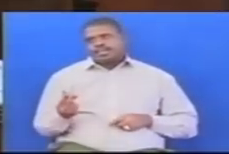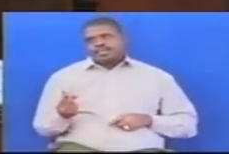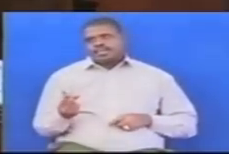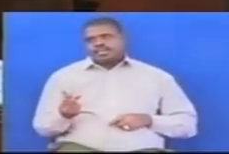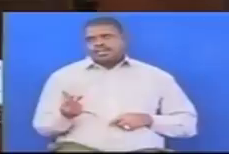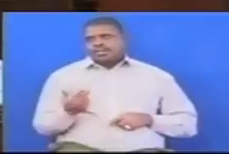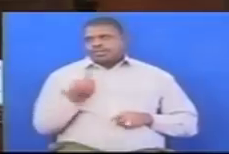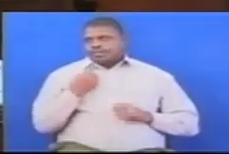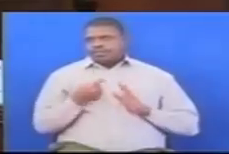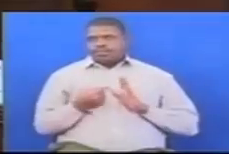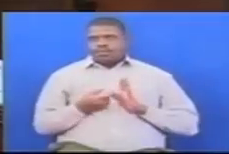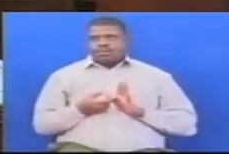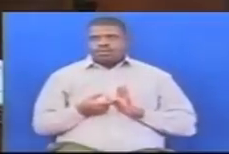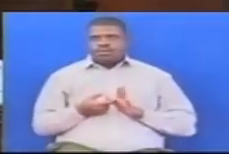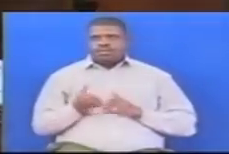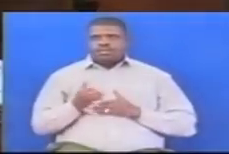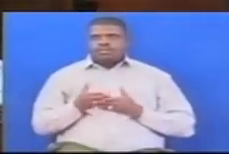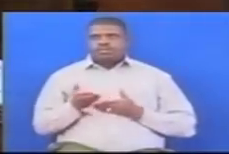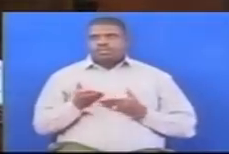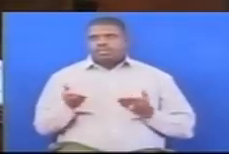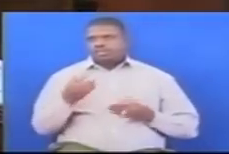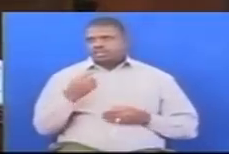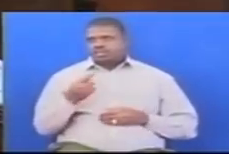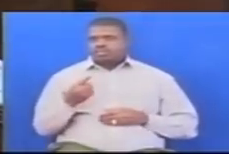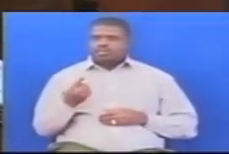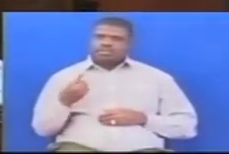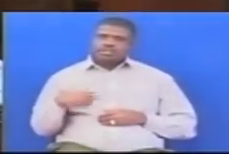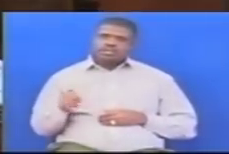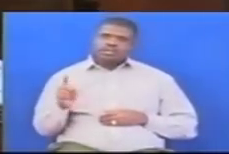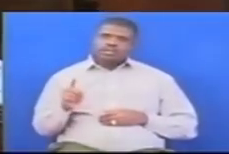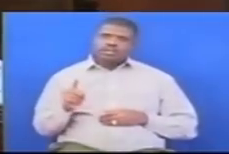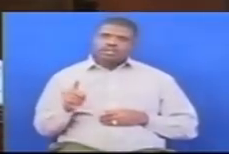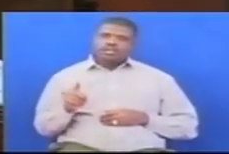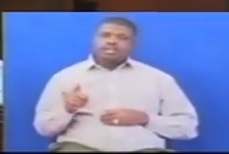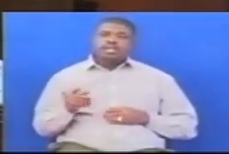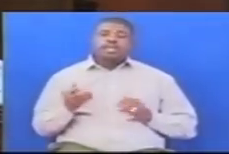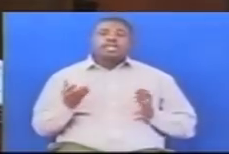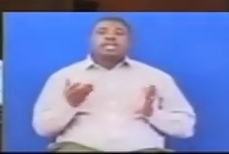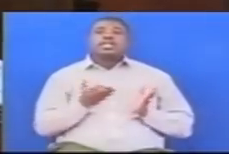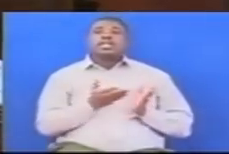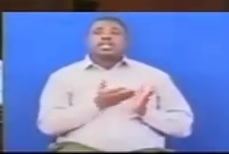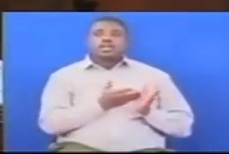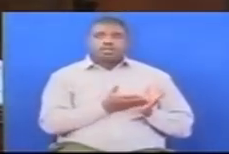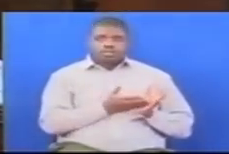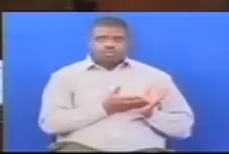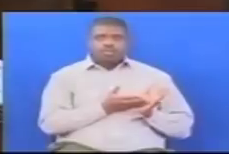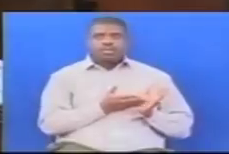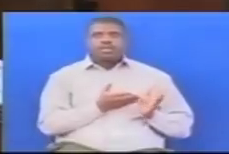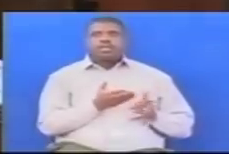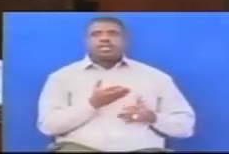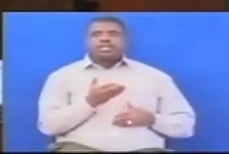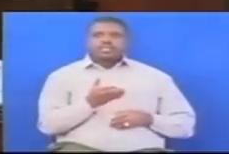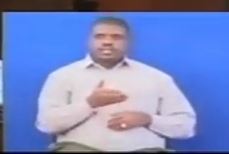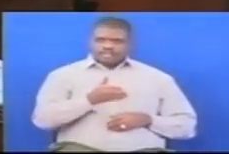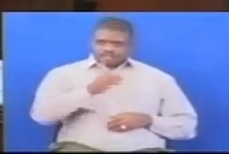Ningekuwa upande mwingine huko labda ningesema, lakini niombe sana serikali ya Chama cha